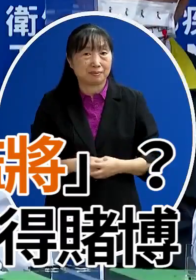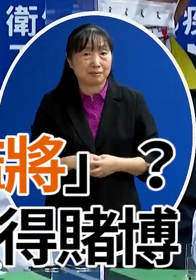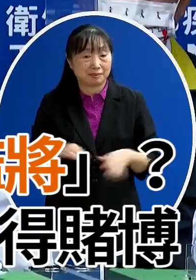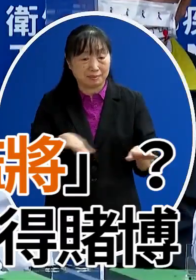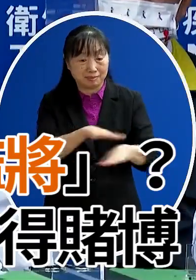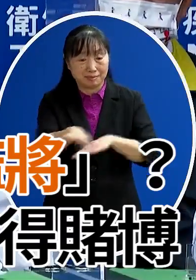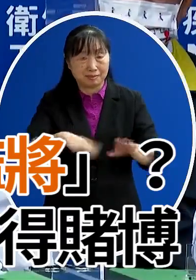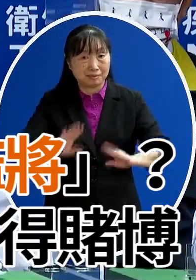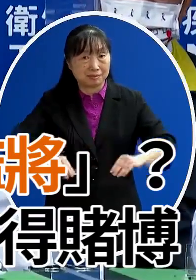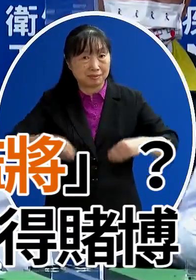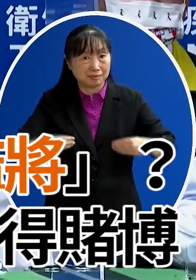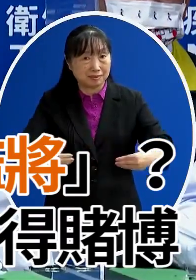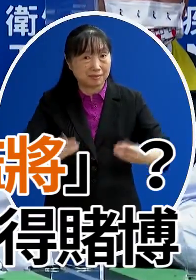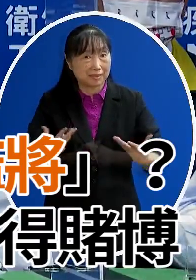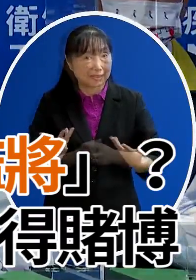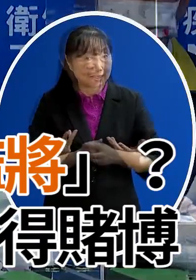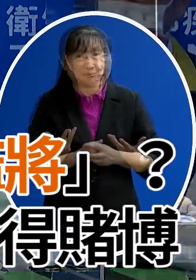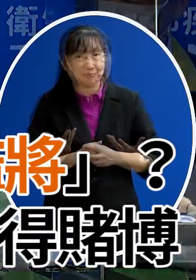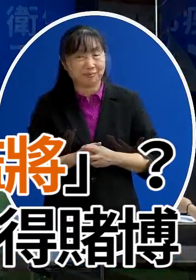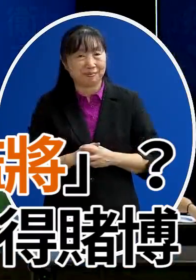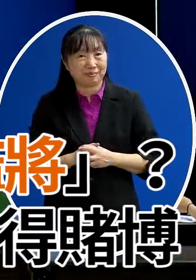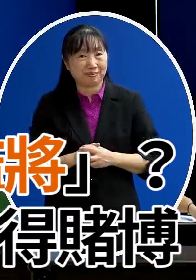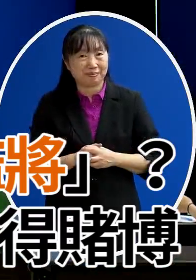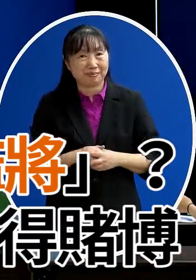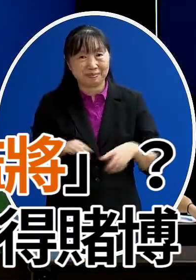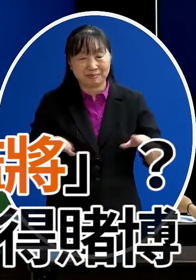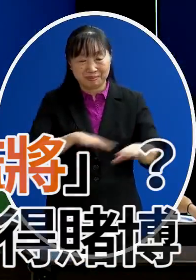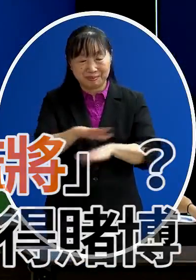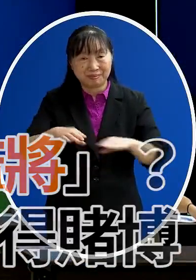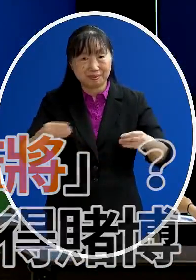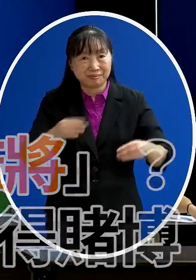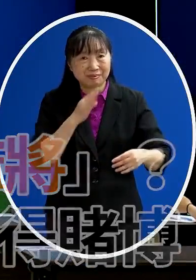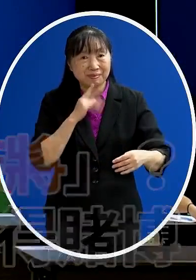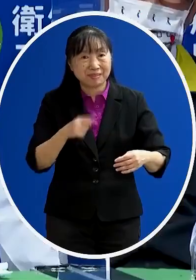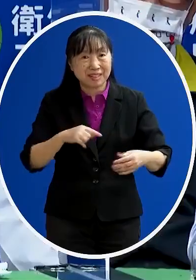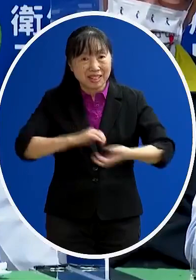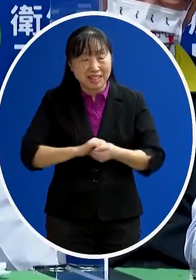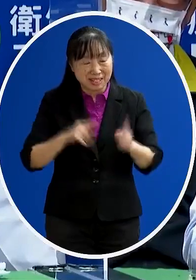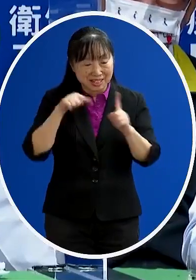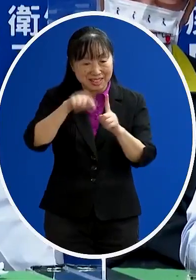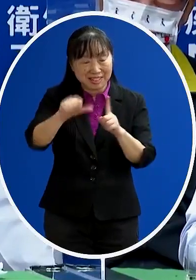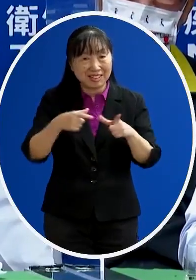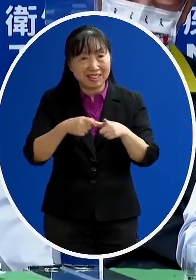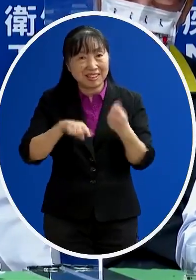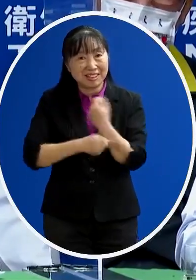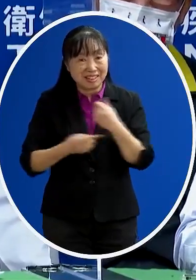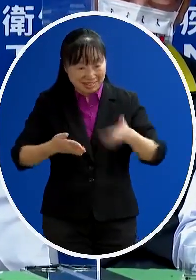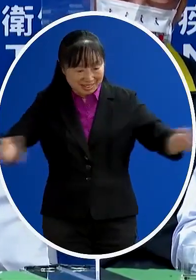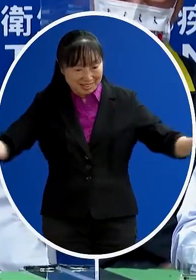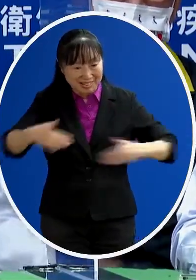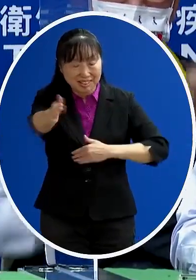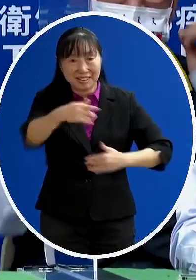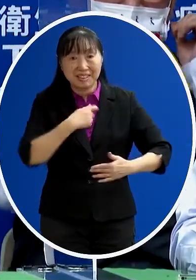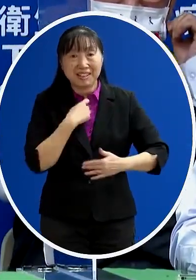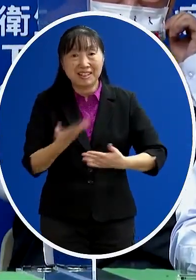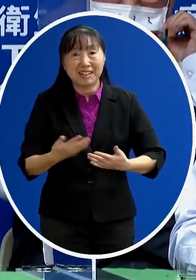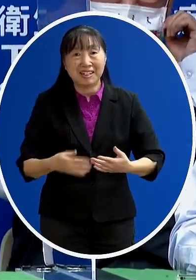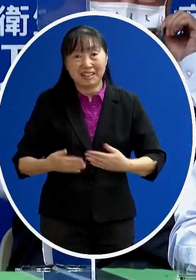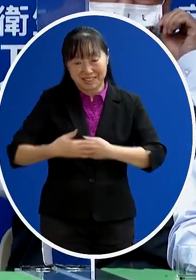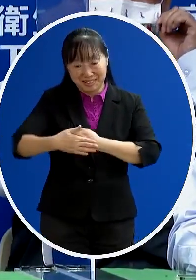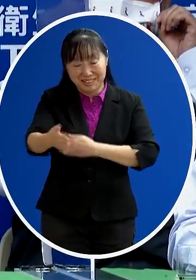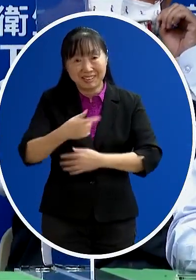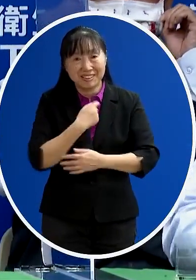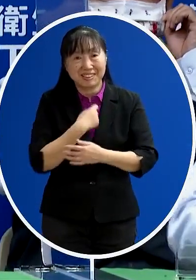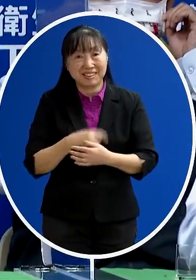我们打麻将是怎么样？ 可能那个麻将桌要1.5公尺了哈，维持一个社交距离，然后